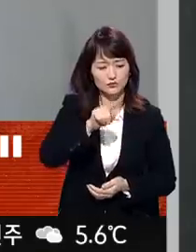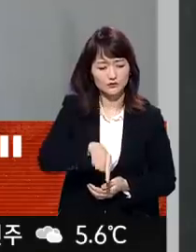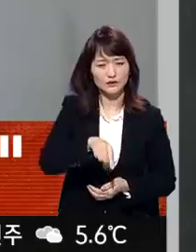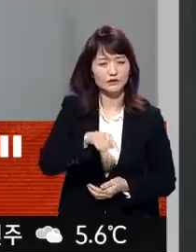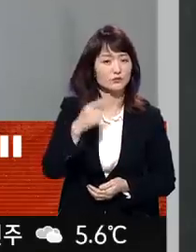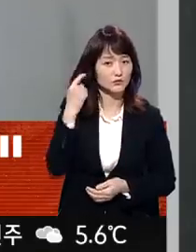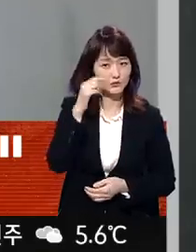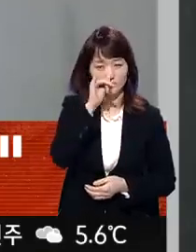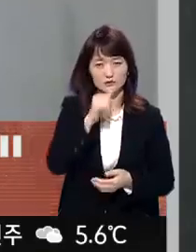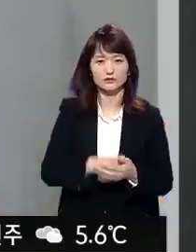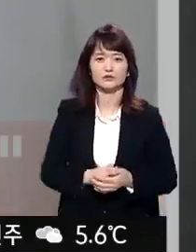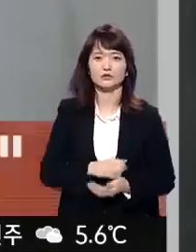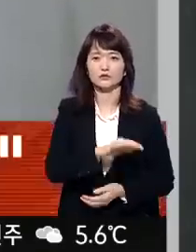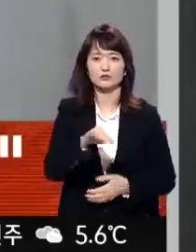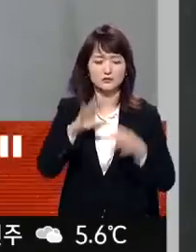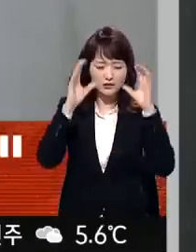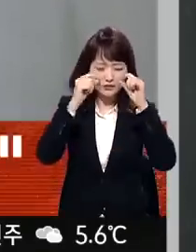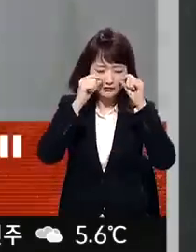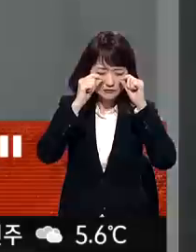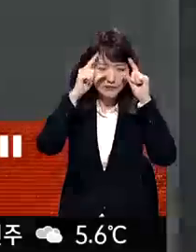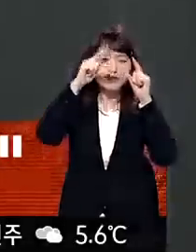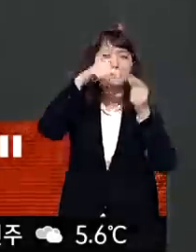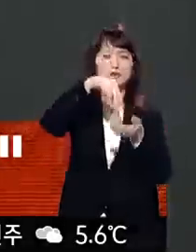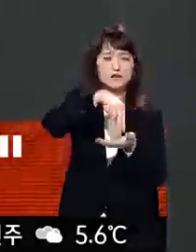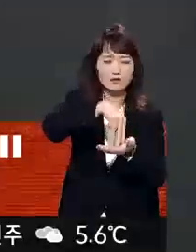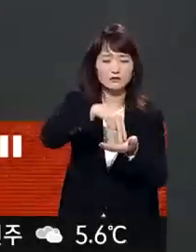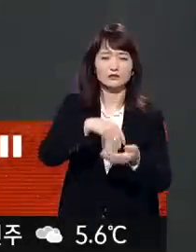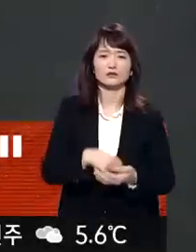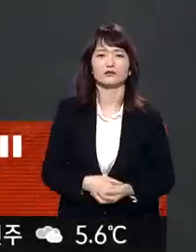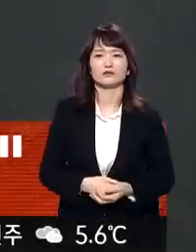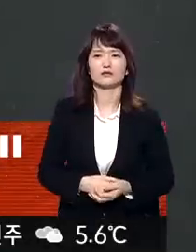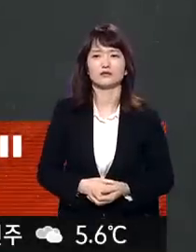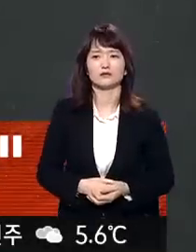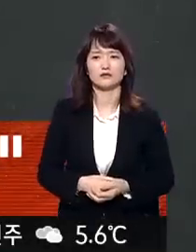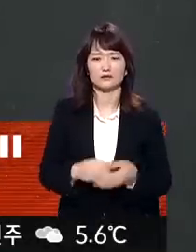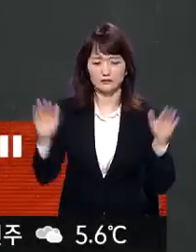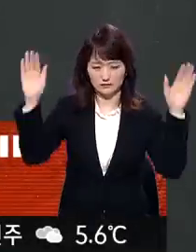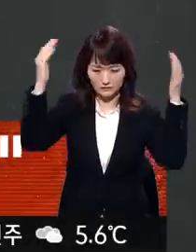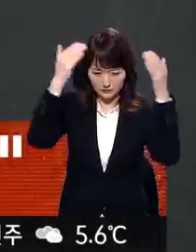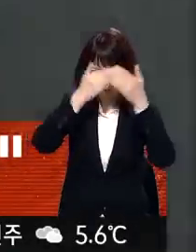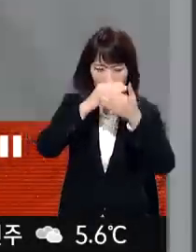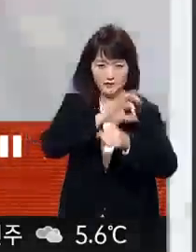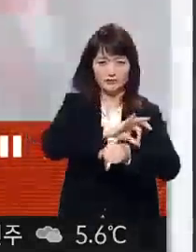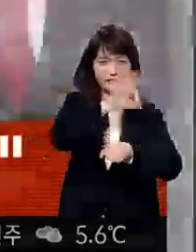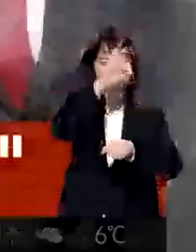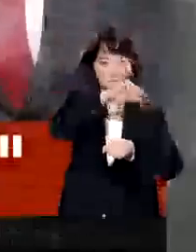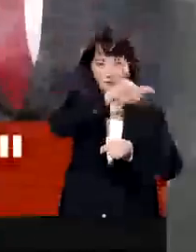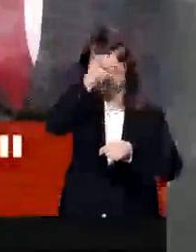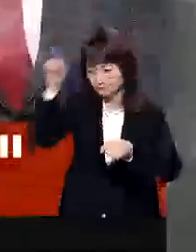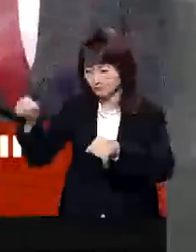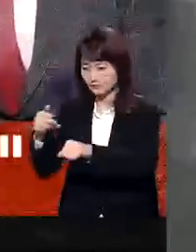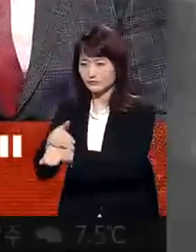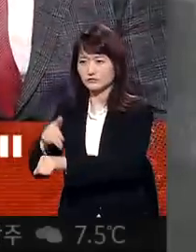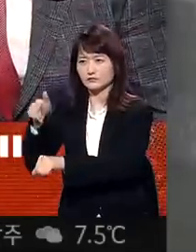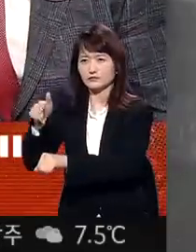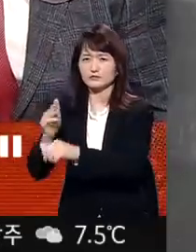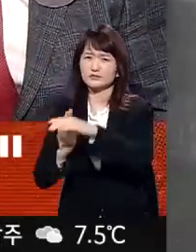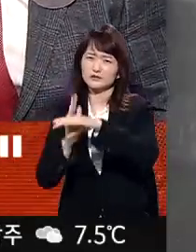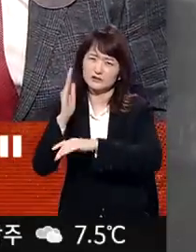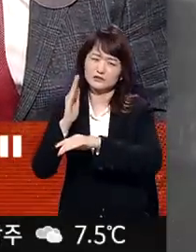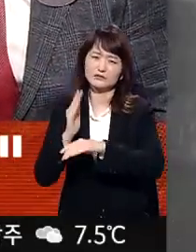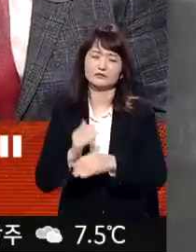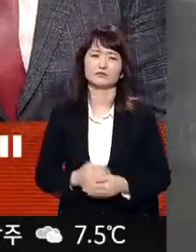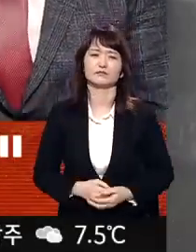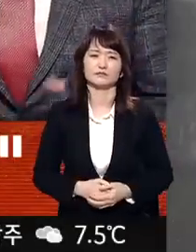몰라도 우리 아이가 잠을 깨니까 그것 때문에 밤 10시부터 아침 8시까지 사용하지 말아달라고 한 거는 요건 좀 약간 오버액션 같긴